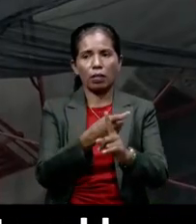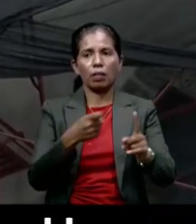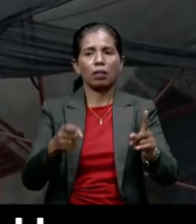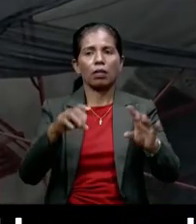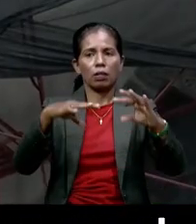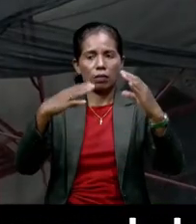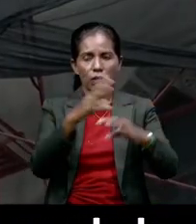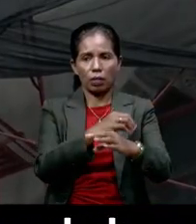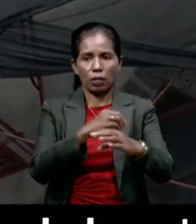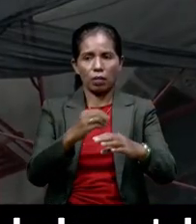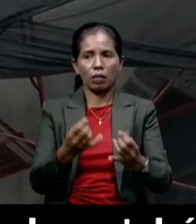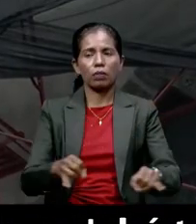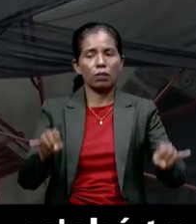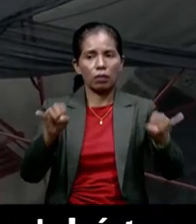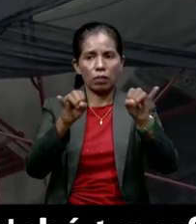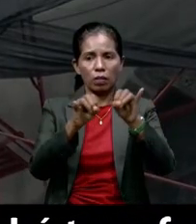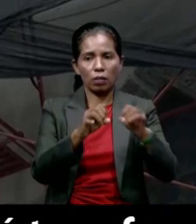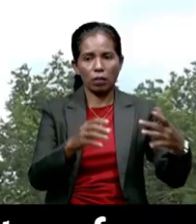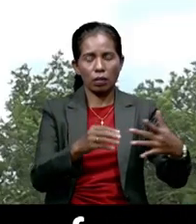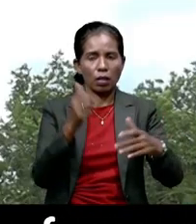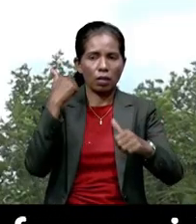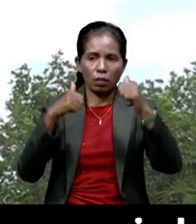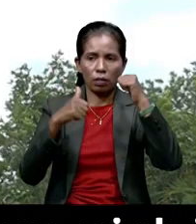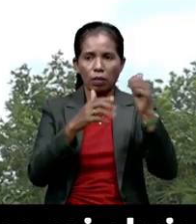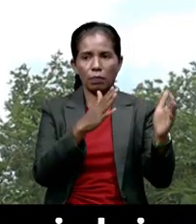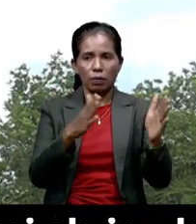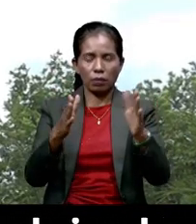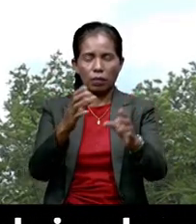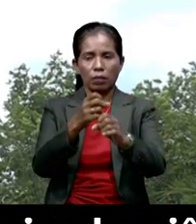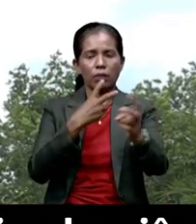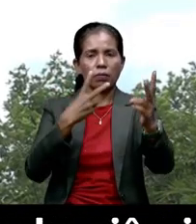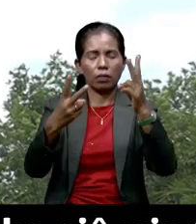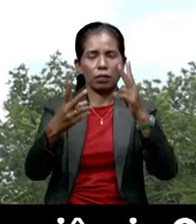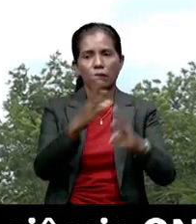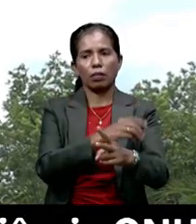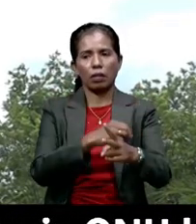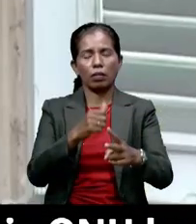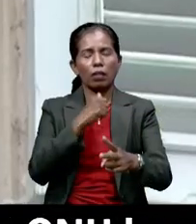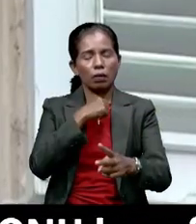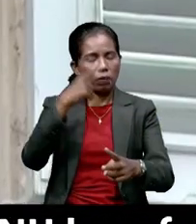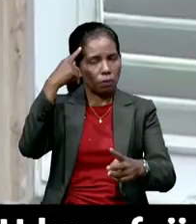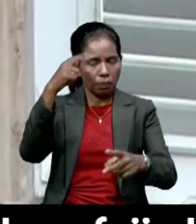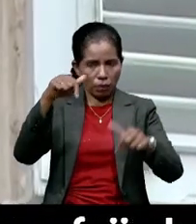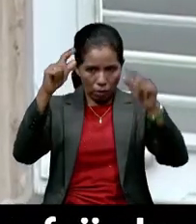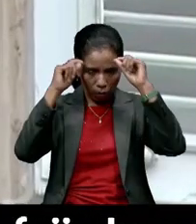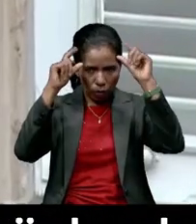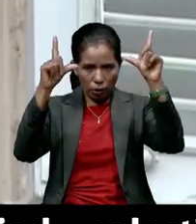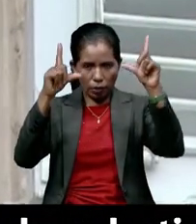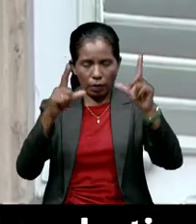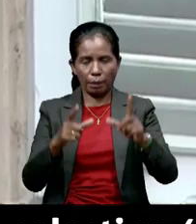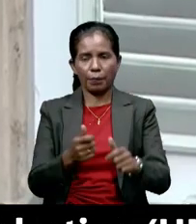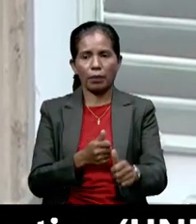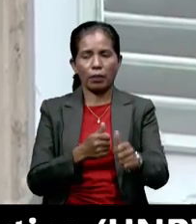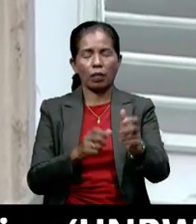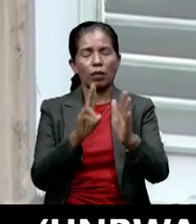comissão alto nível institucional hodi organiza atividade preparação ba simu visita sua santidade Papa Francisco e Timor-Leste. Tuir horário